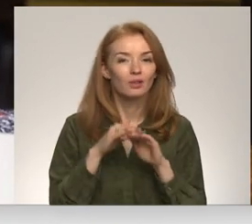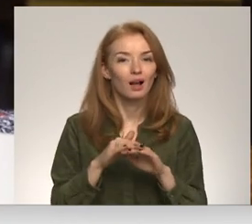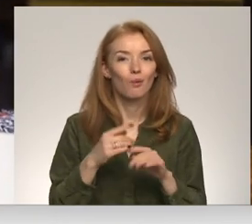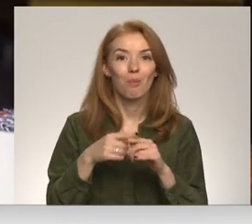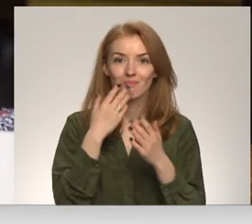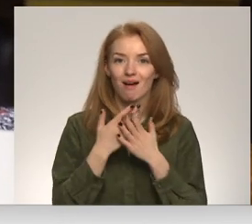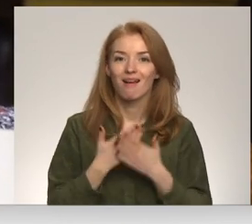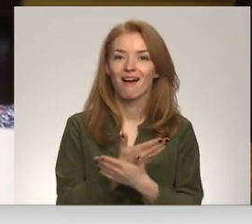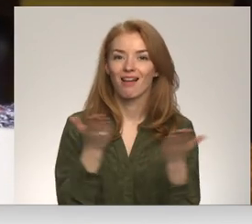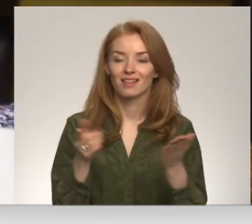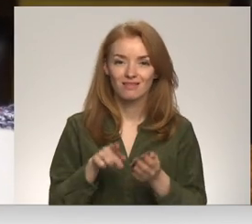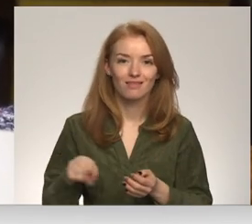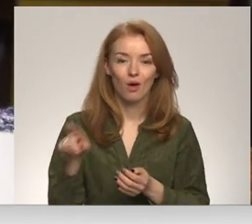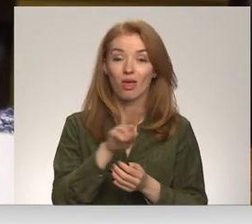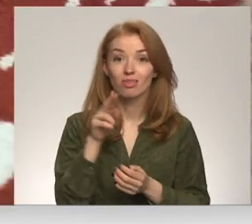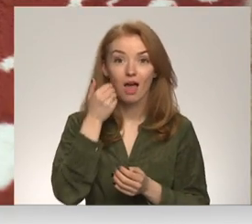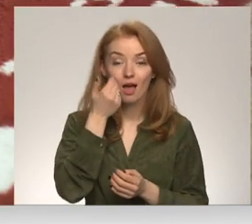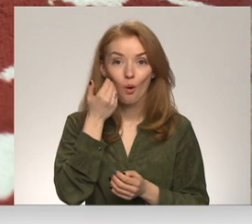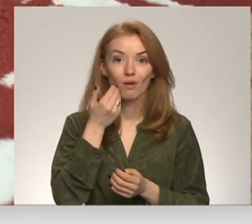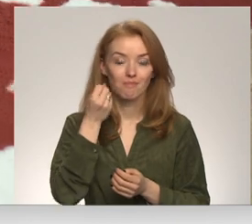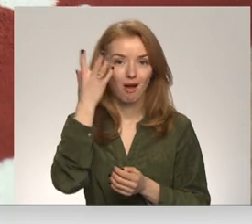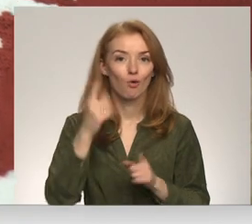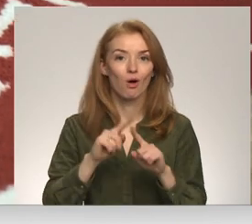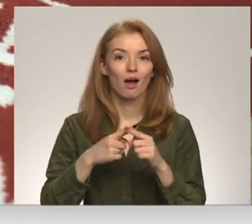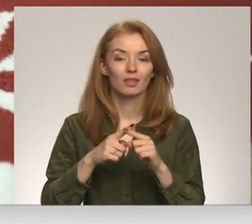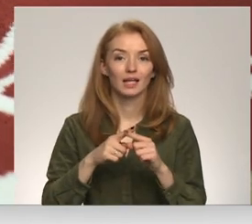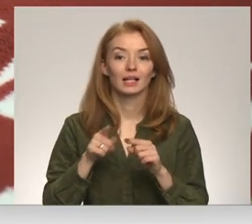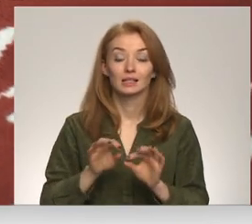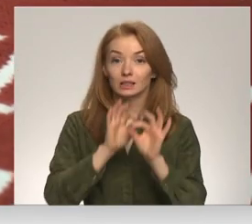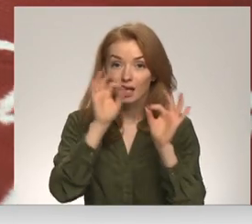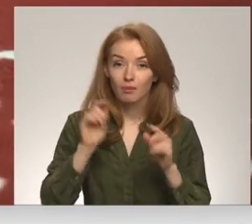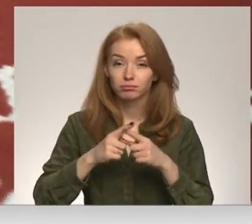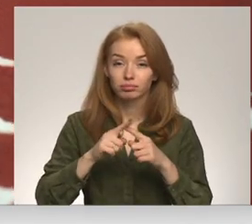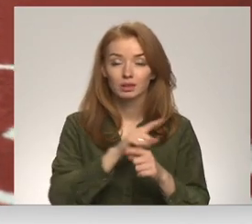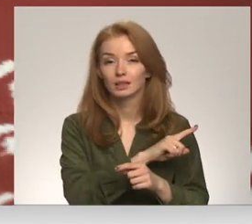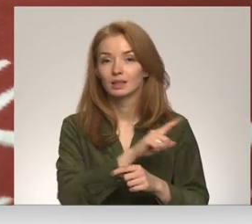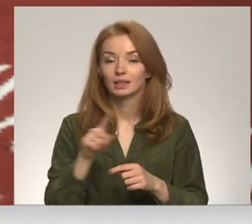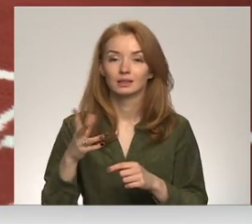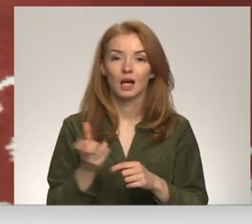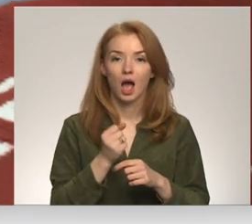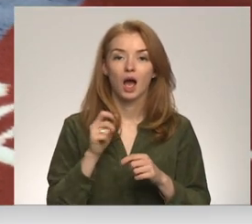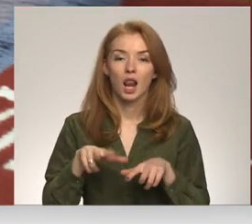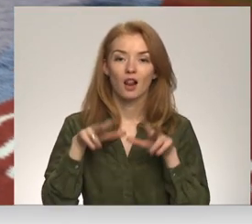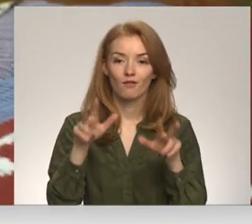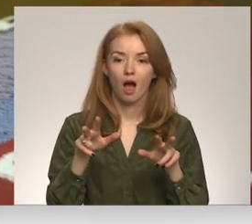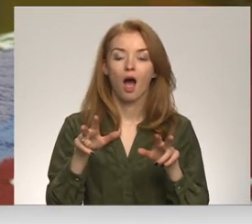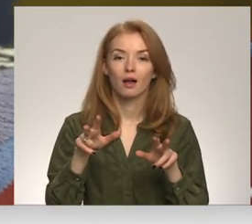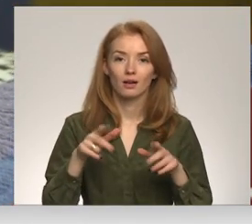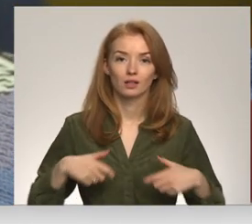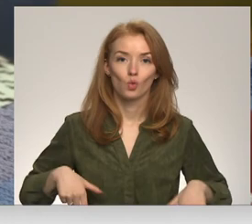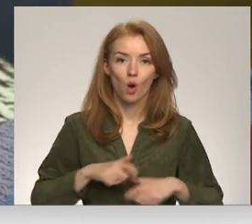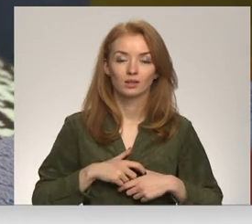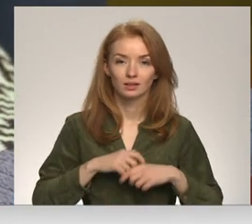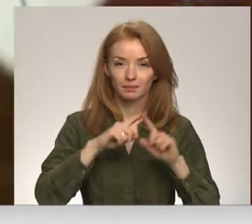plašākai publikai, nekaunēties, ka tu māk adīt. Adījums tika iesākts un tiks arī noslēgts ar lielvārdas jostas fragmentu, kā gudrības